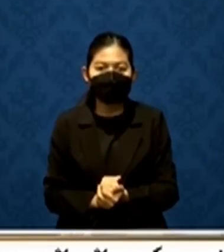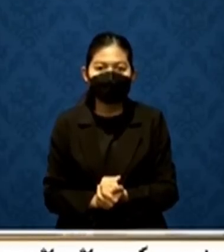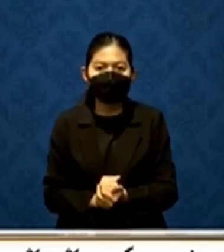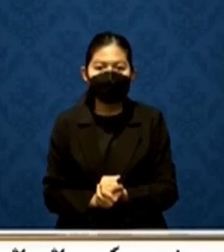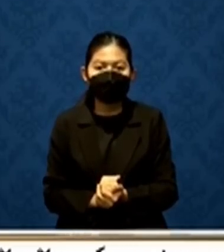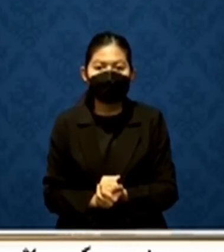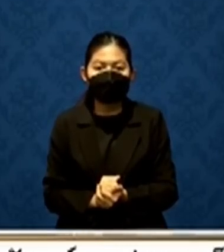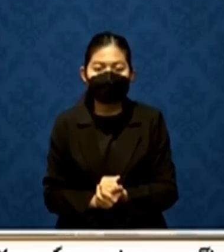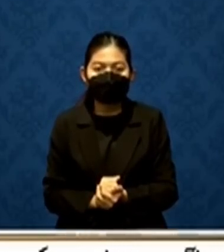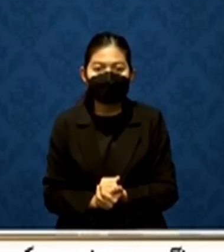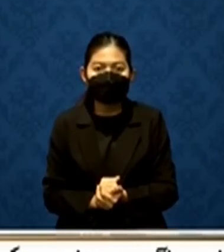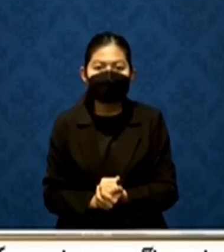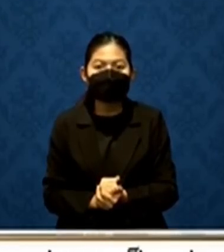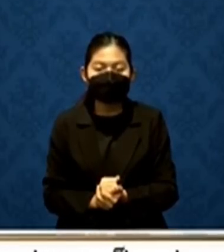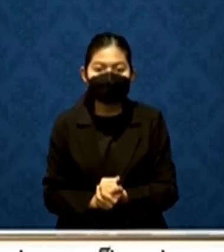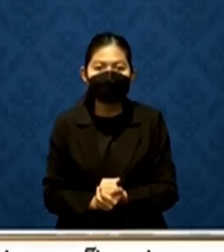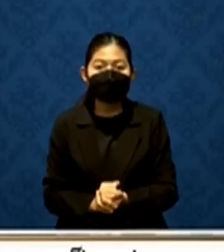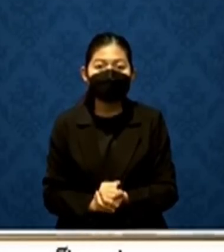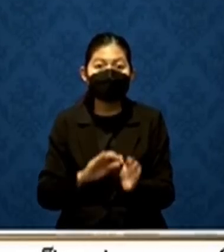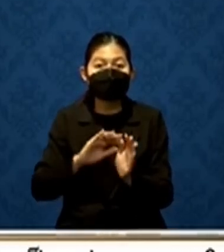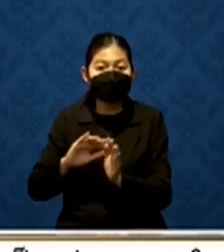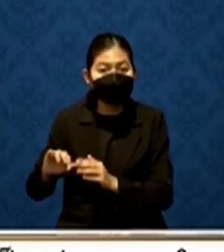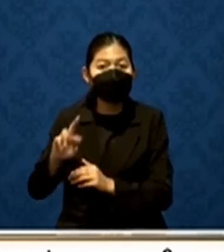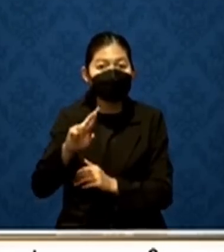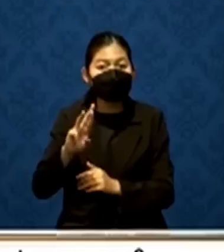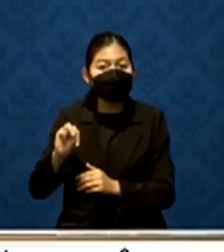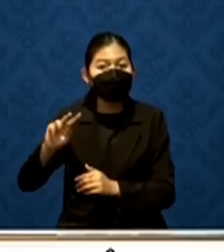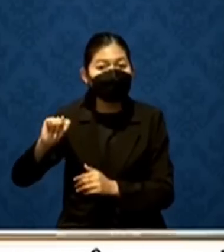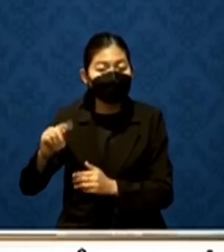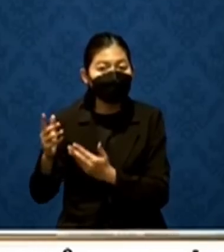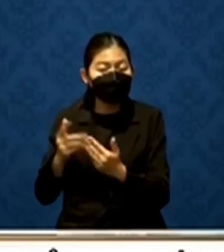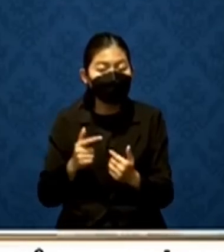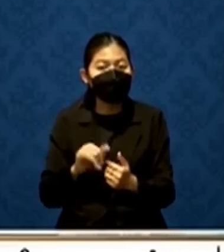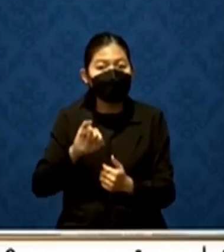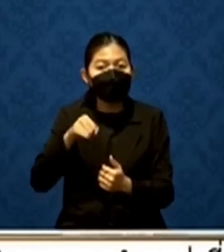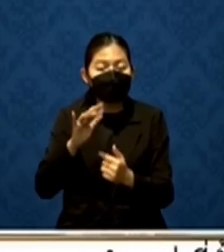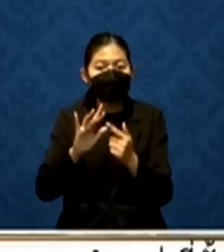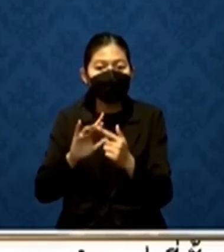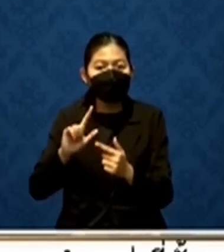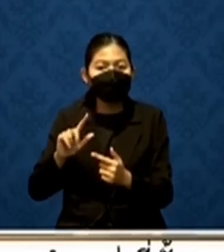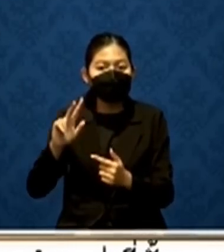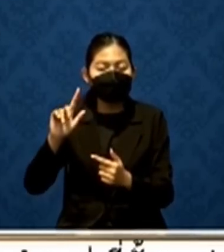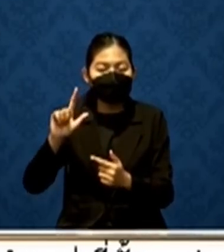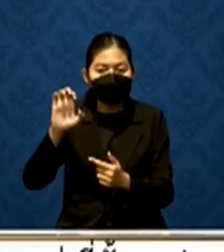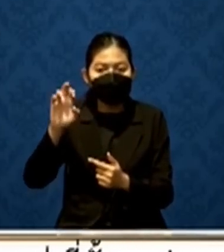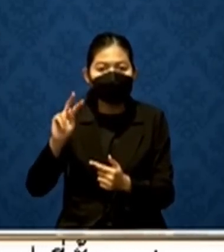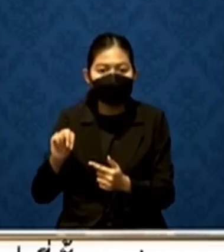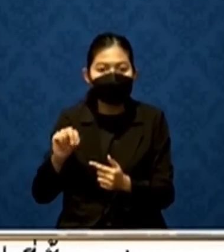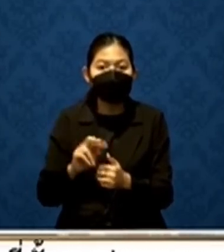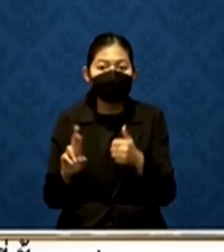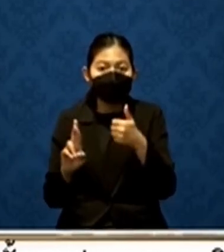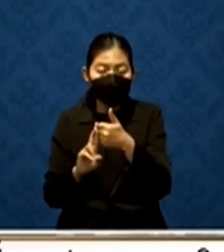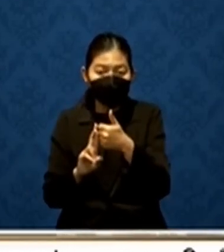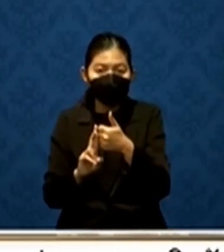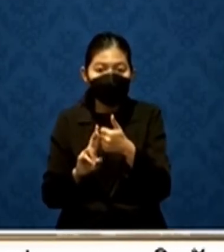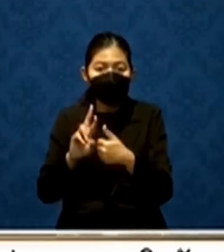ที่กระทบกับพระธรรมะดีท่านต่อไปนายจุรินทร์ลักษณะวิศิษฏ์รองนายก